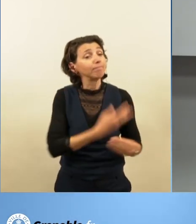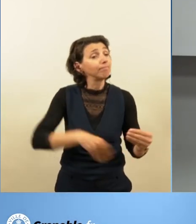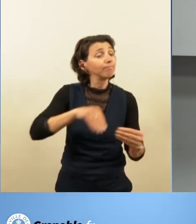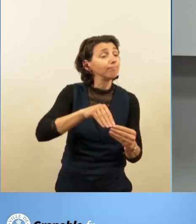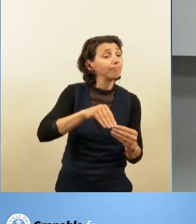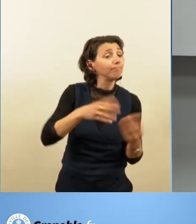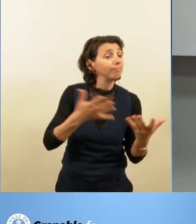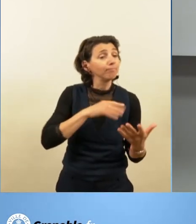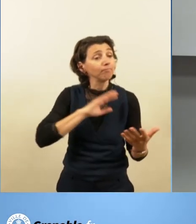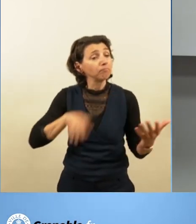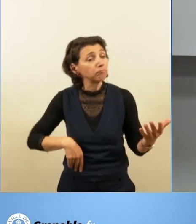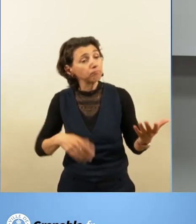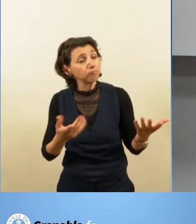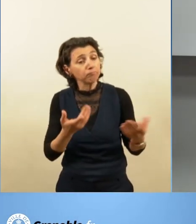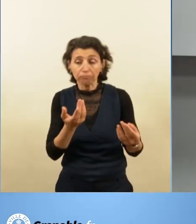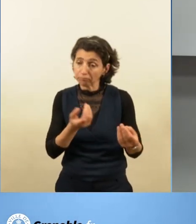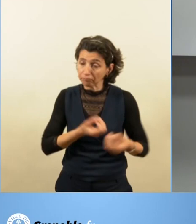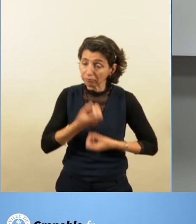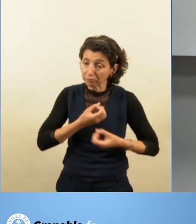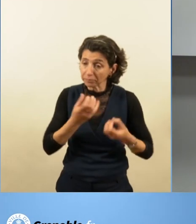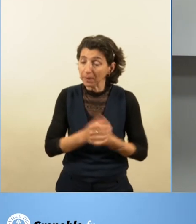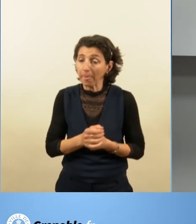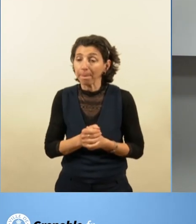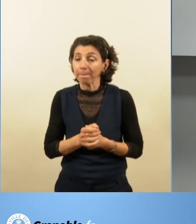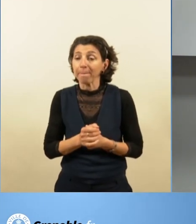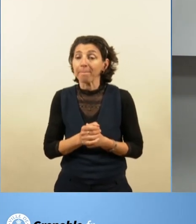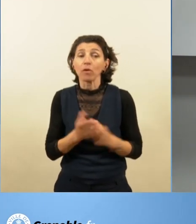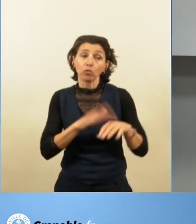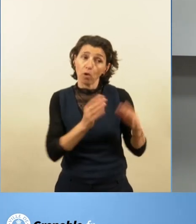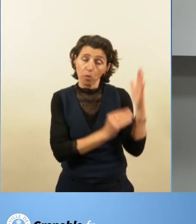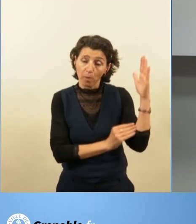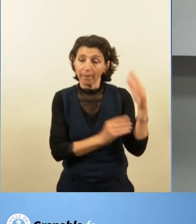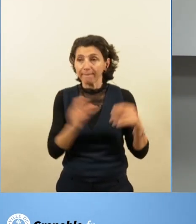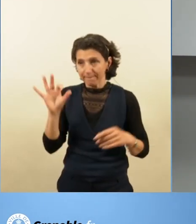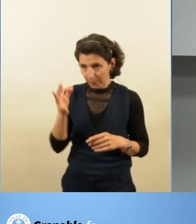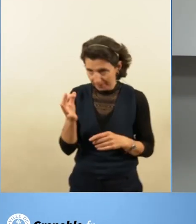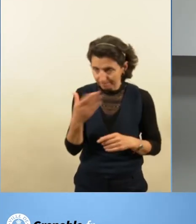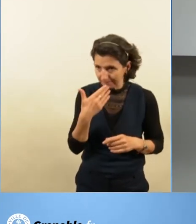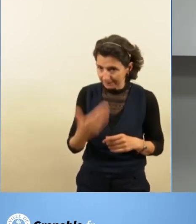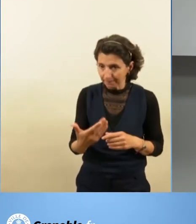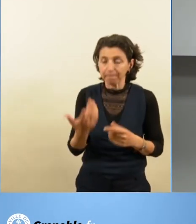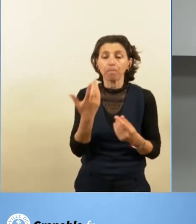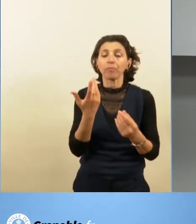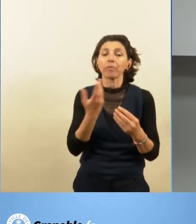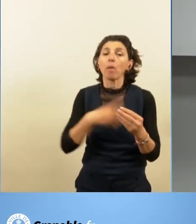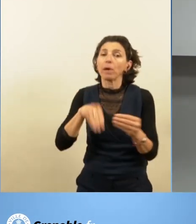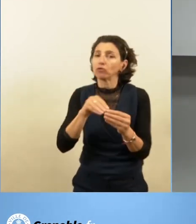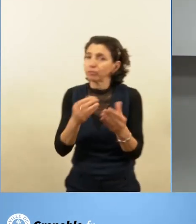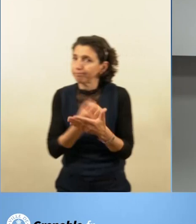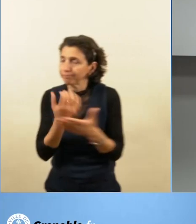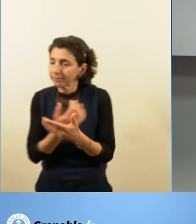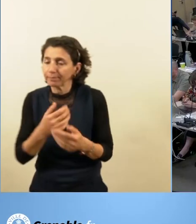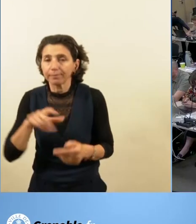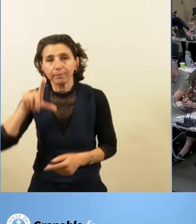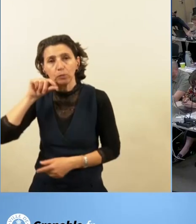à propos de ses amendements oui merci et un petit complément des réponses apportées par par